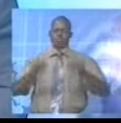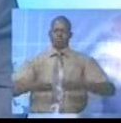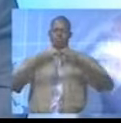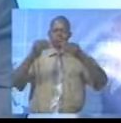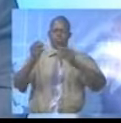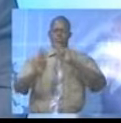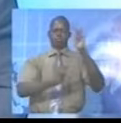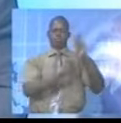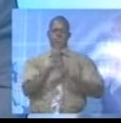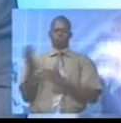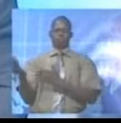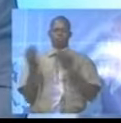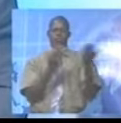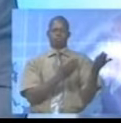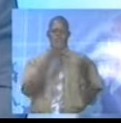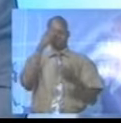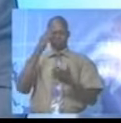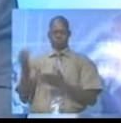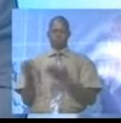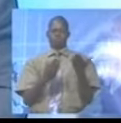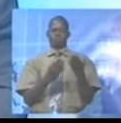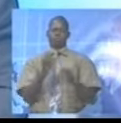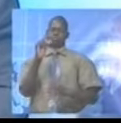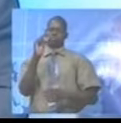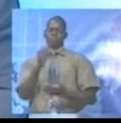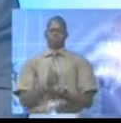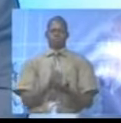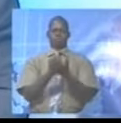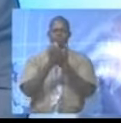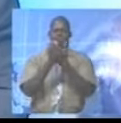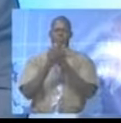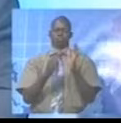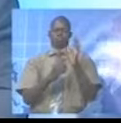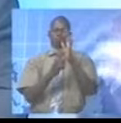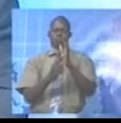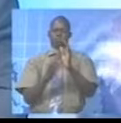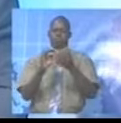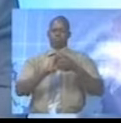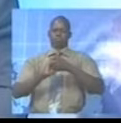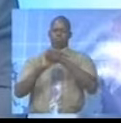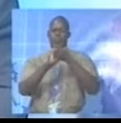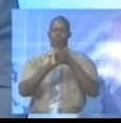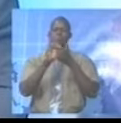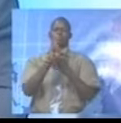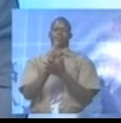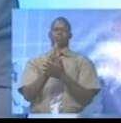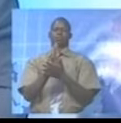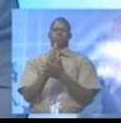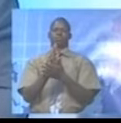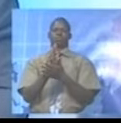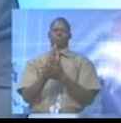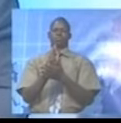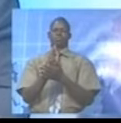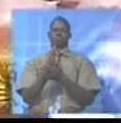aux populations déplacées pour leur apporter un peu de réconfort et leur manifester leur solidarité. Reportage Nathalie